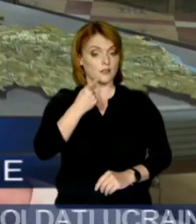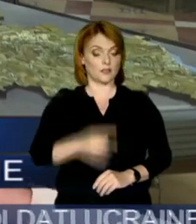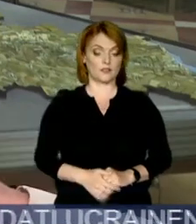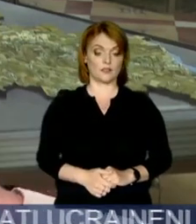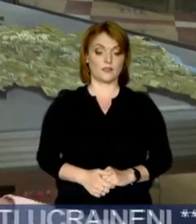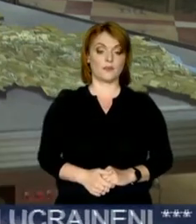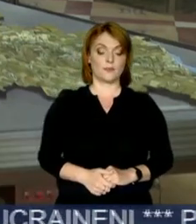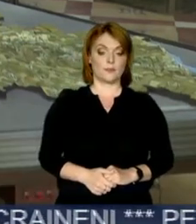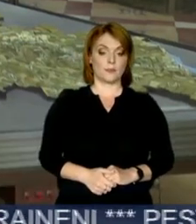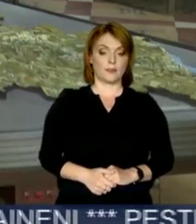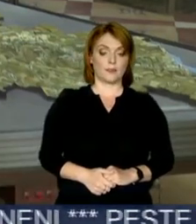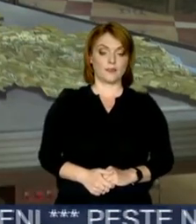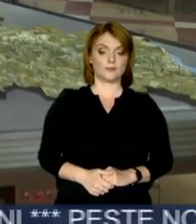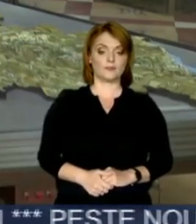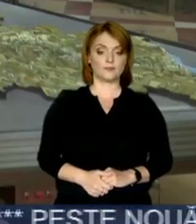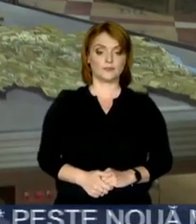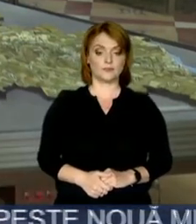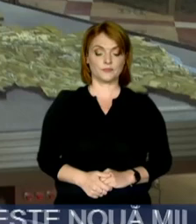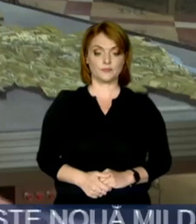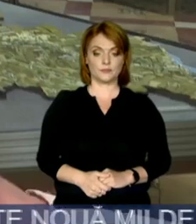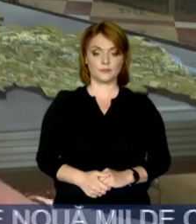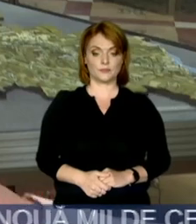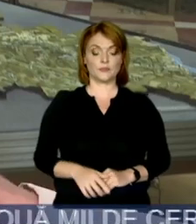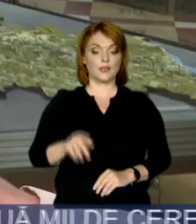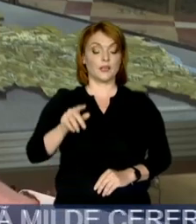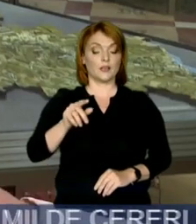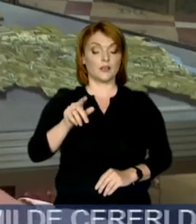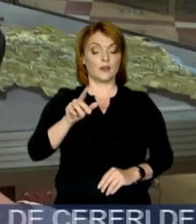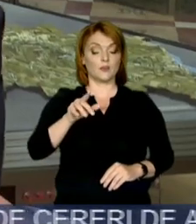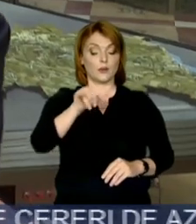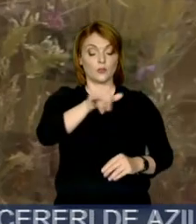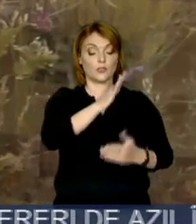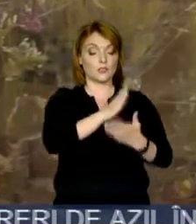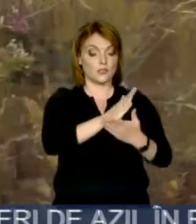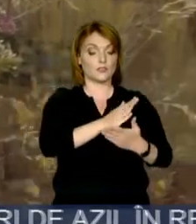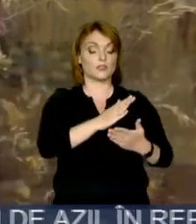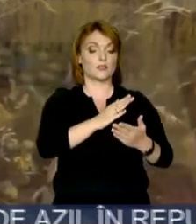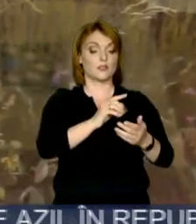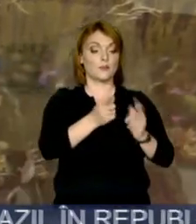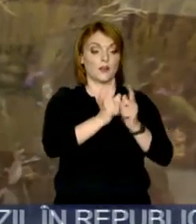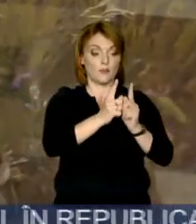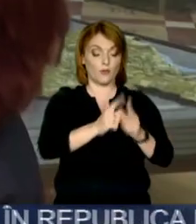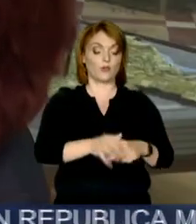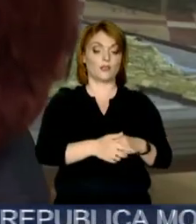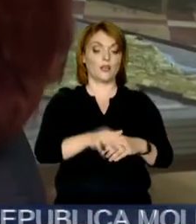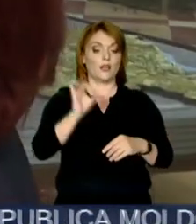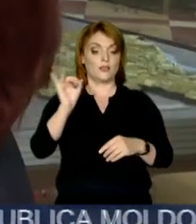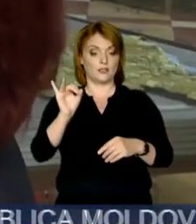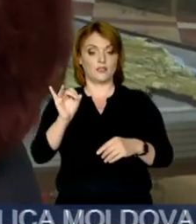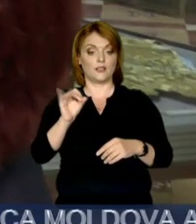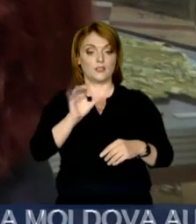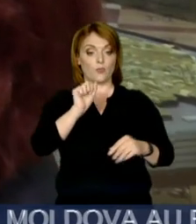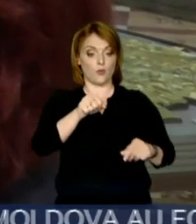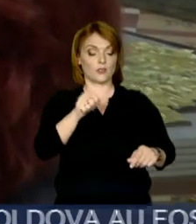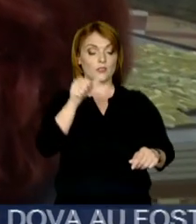engleză, franceză și desigur în limba română, pentru ca ei să audă, să vadă tot ce se întâmplă în sală. Aici pot să